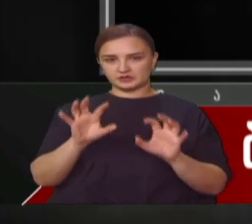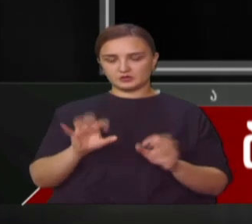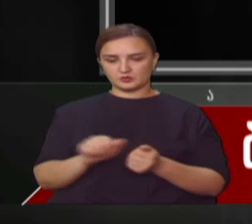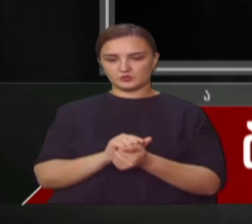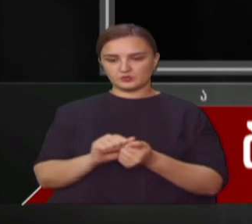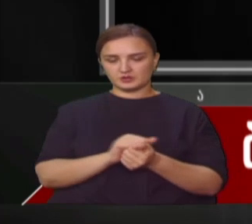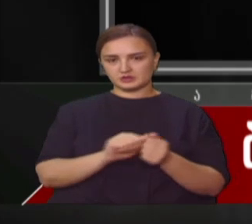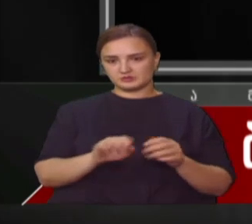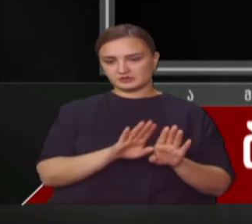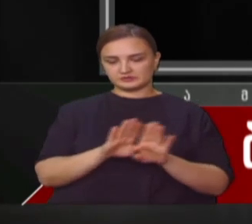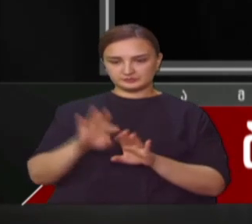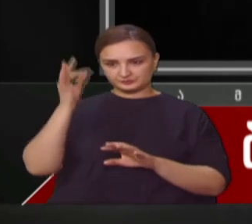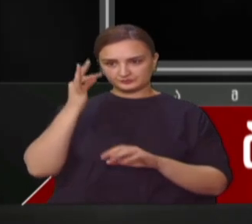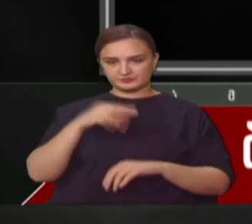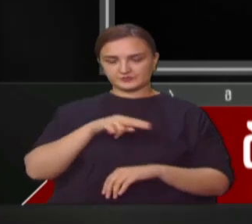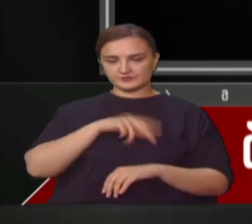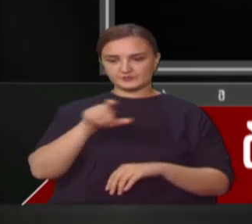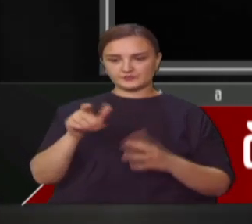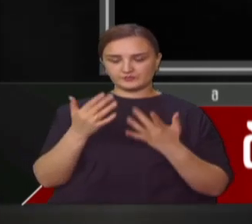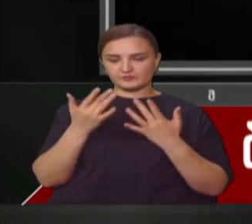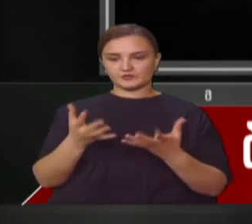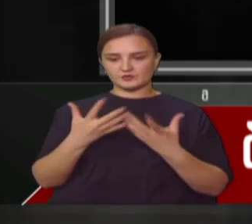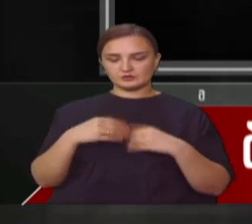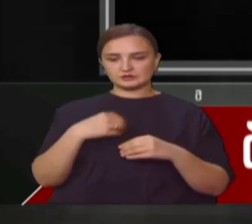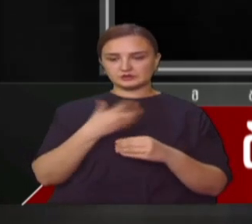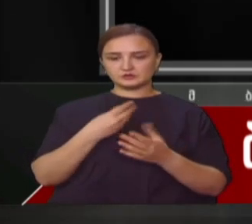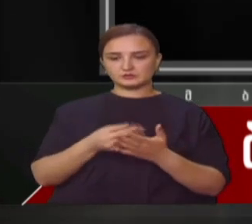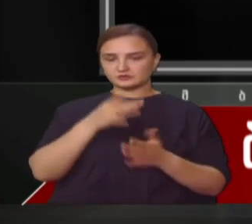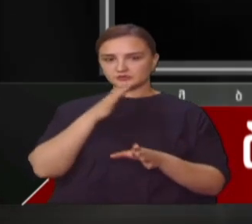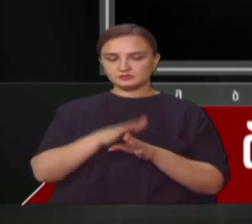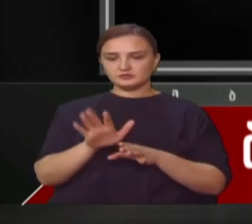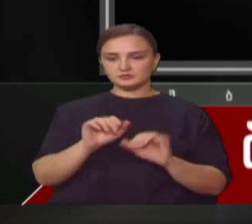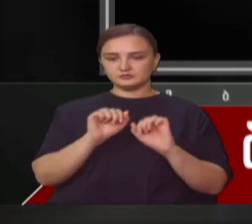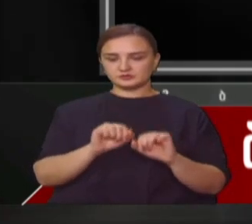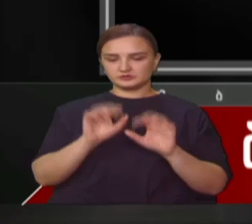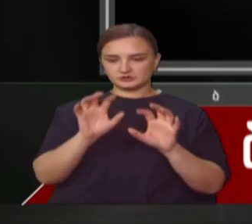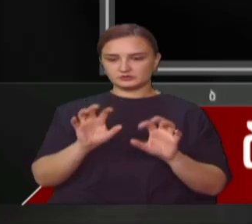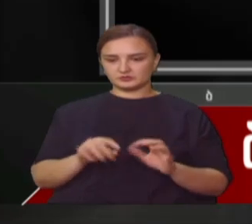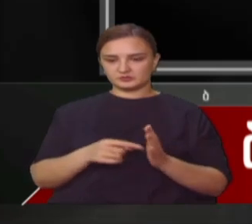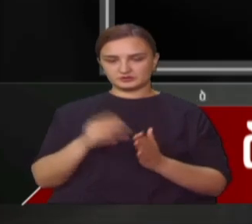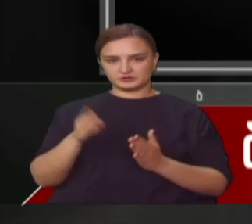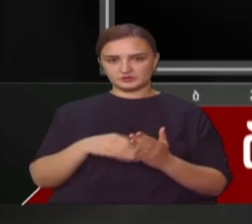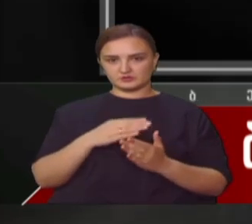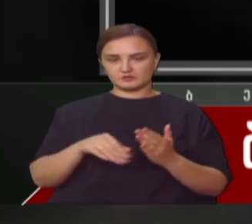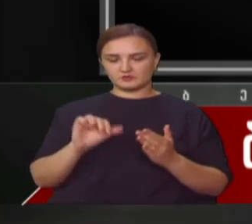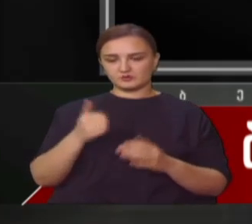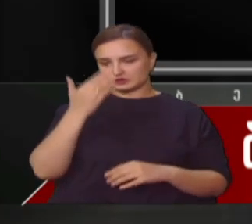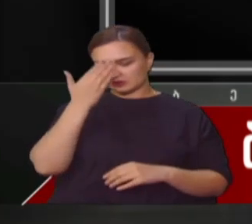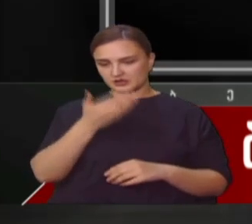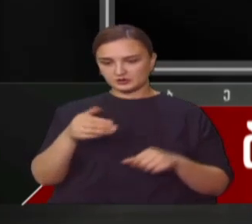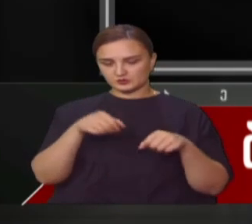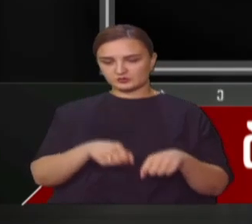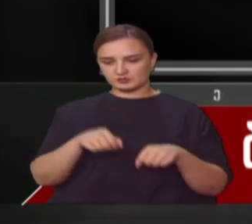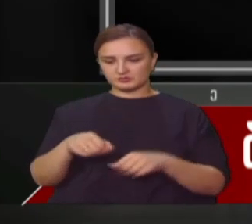დოკუმენტის მიხედვით, გერმანელი კანონმდებლები მოითხოვენ ასევე ოჯახური ღირებულებებისა და არასრულწლოვანთა დაცვის კანონმდებლობის გაუქმებას, როგორც ხალხის